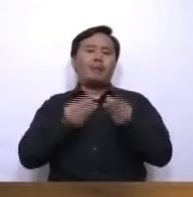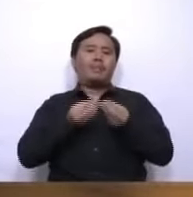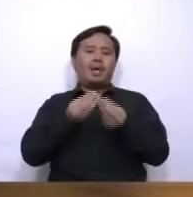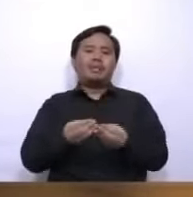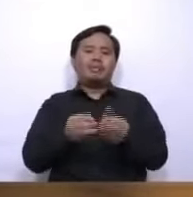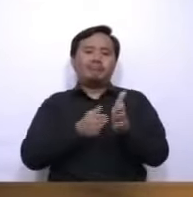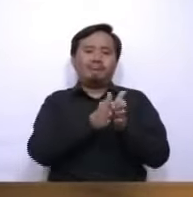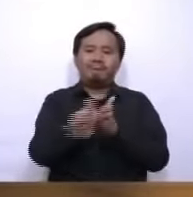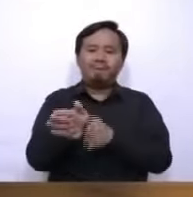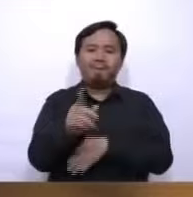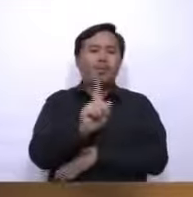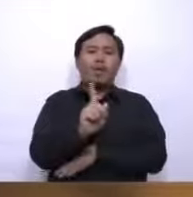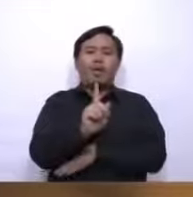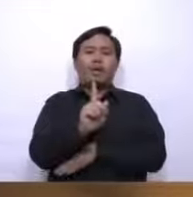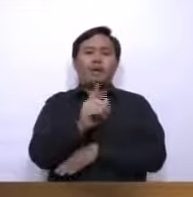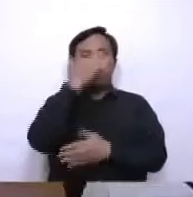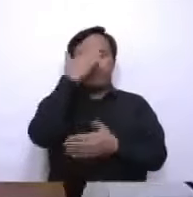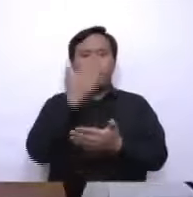disediakan. Terima kasih.